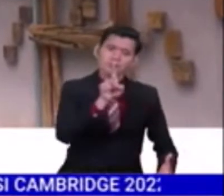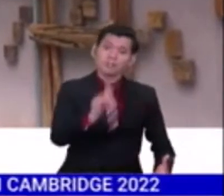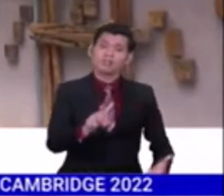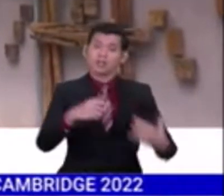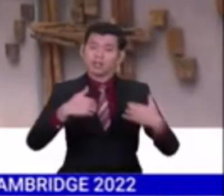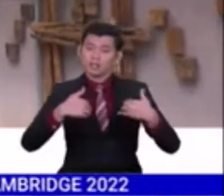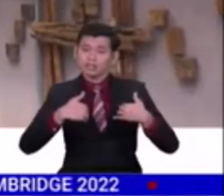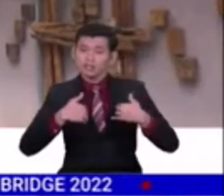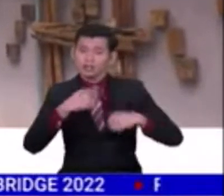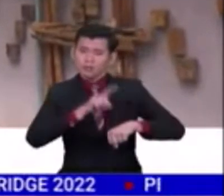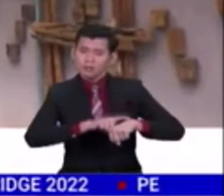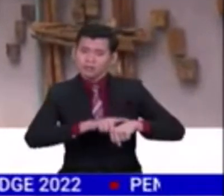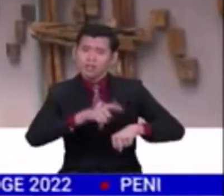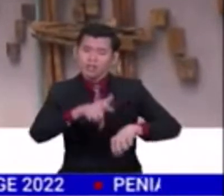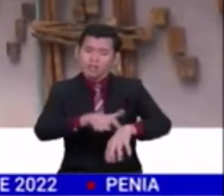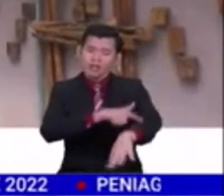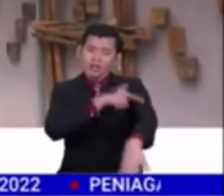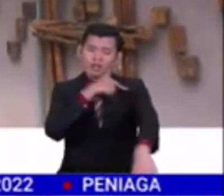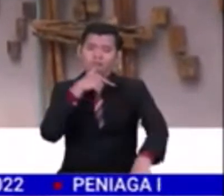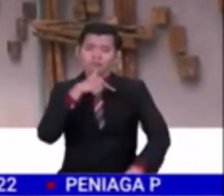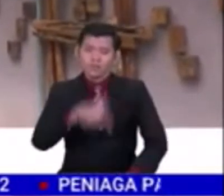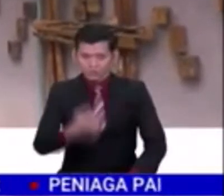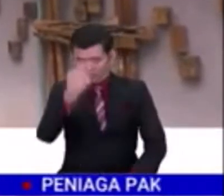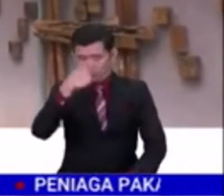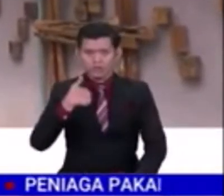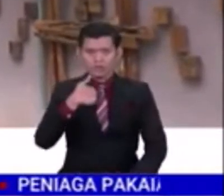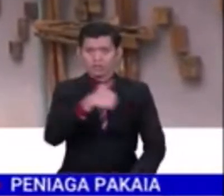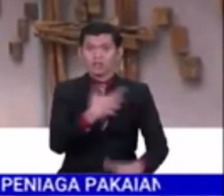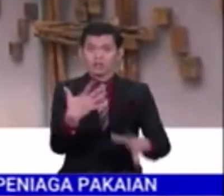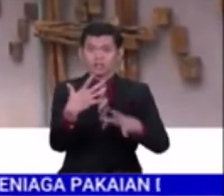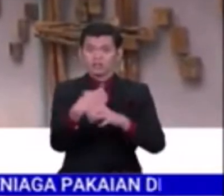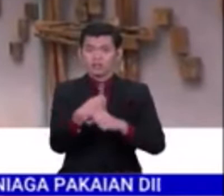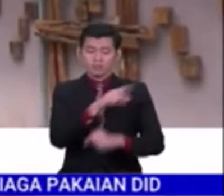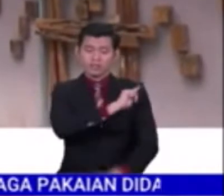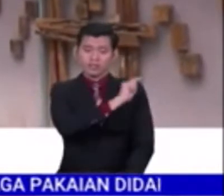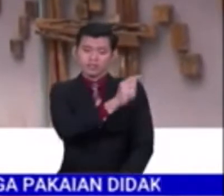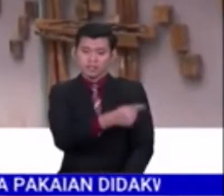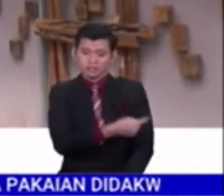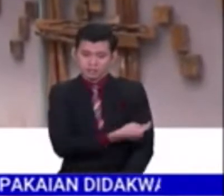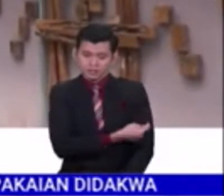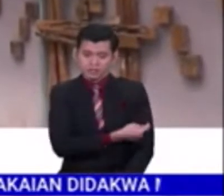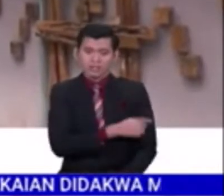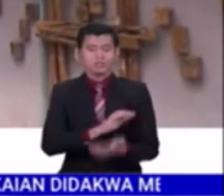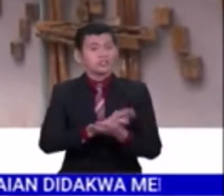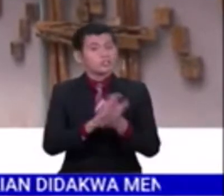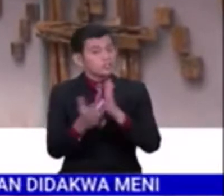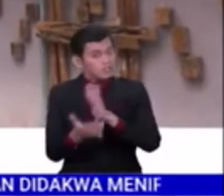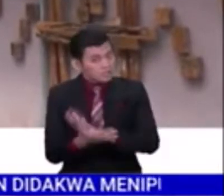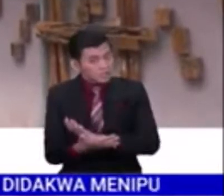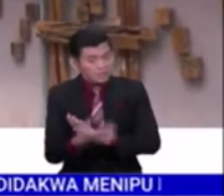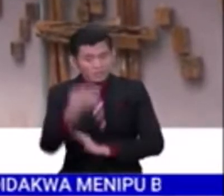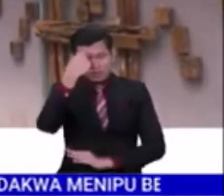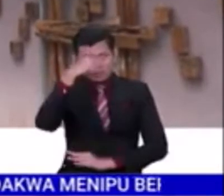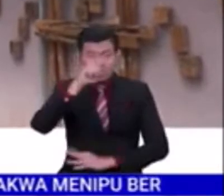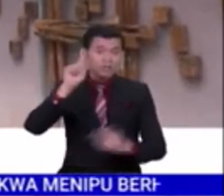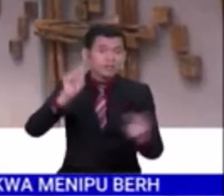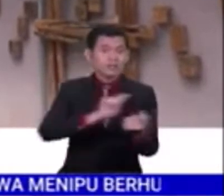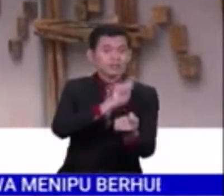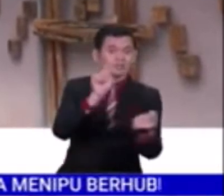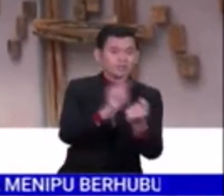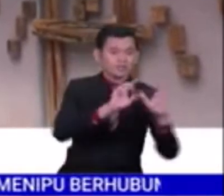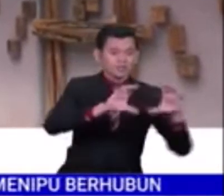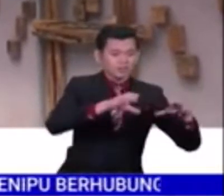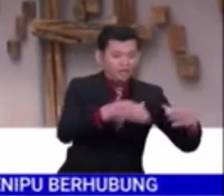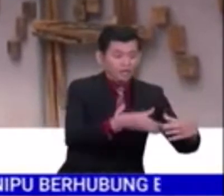jangka masa yang panjang untuk kitabil haul dan juga speed jadi untuk keserasian saya